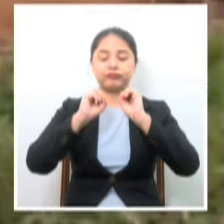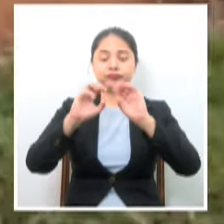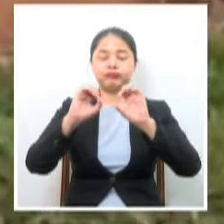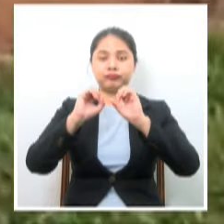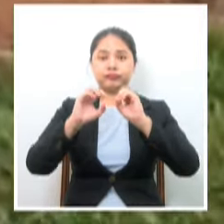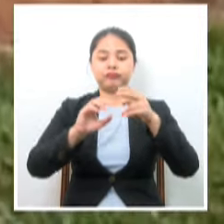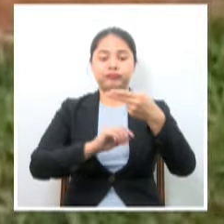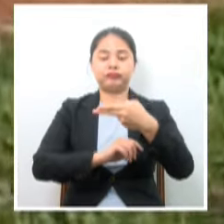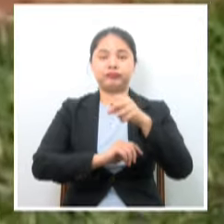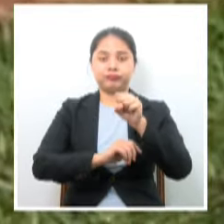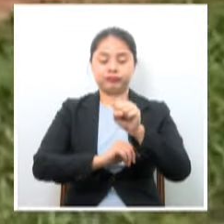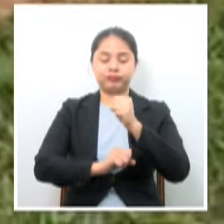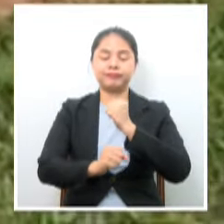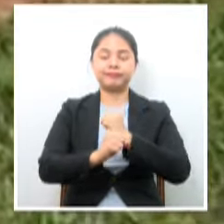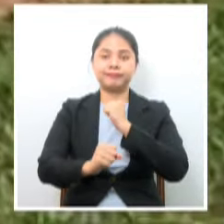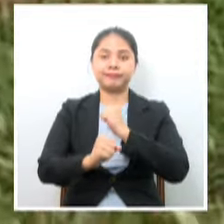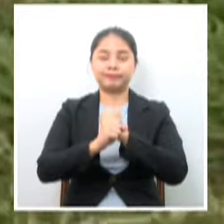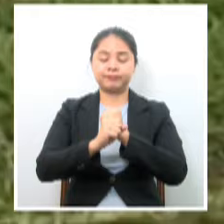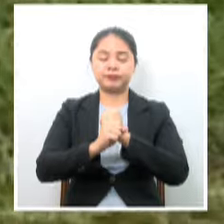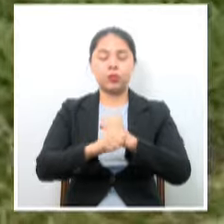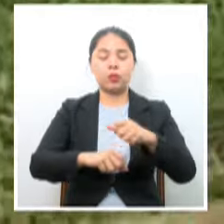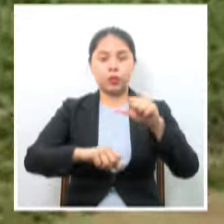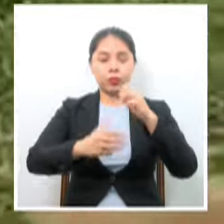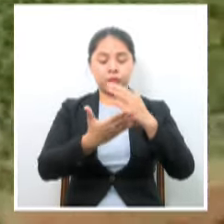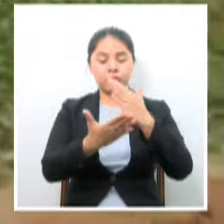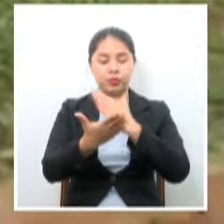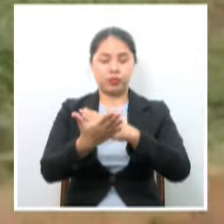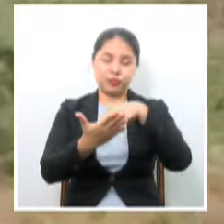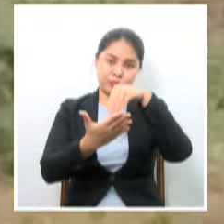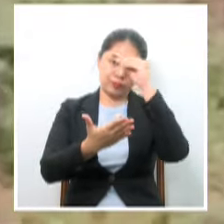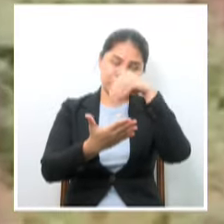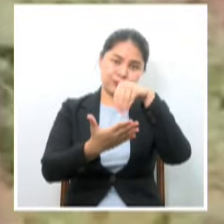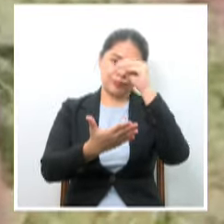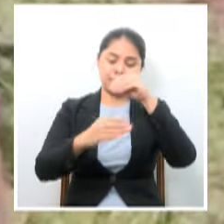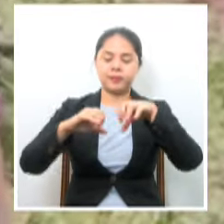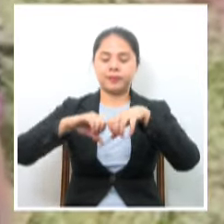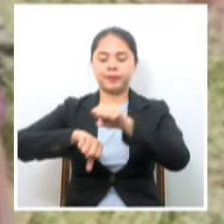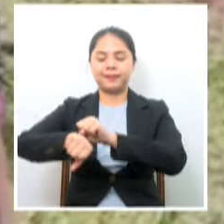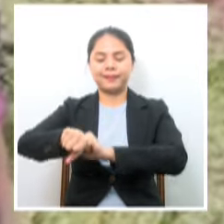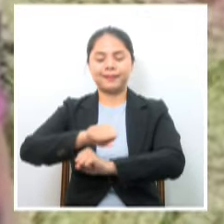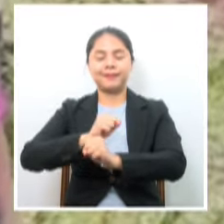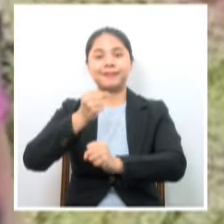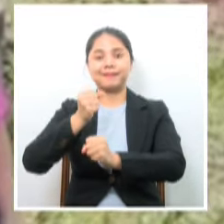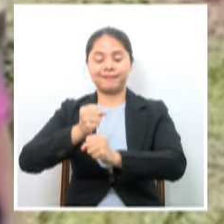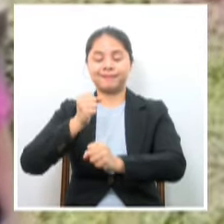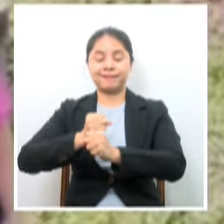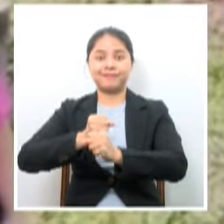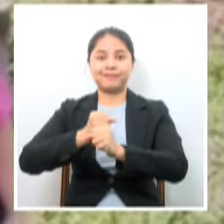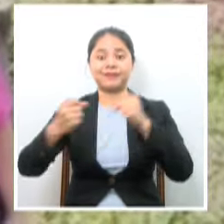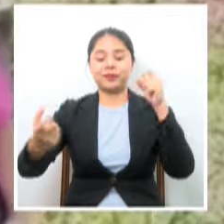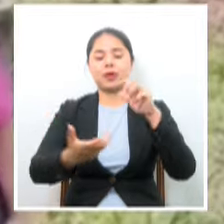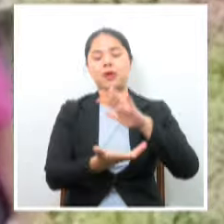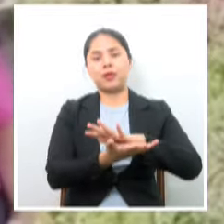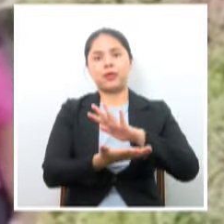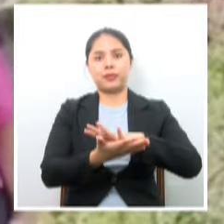สูตรสถานศึกษาวิชาการงานอาชีพคณิตศาสตร์บูรณาการทักษะอาชีพกิจกรรมลดเวลาเรียนเ